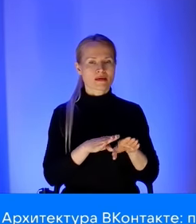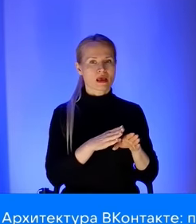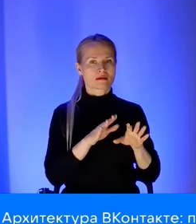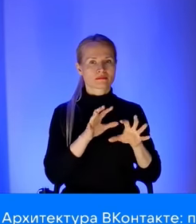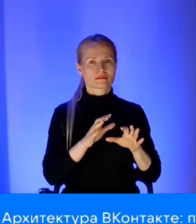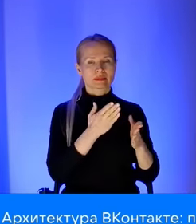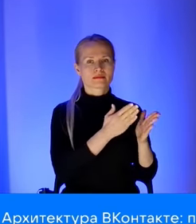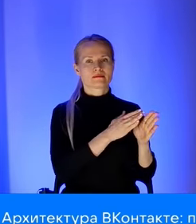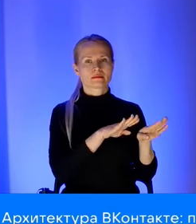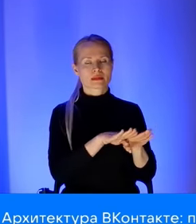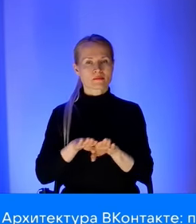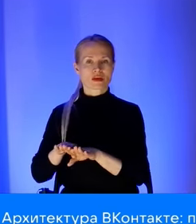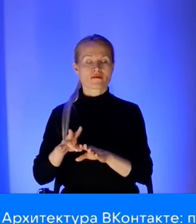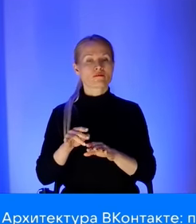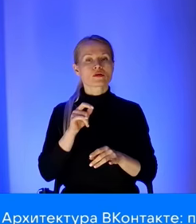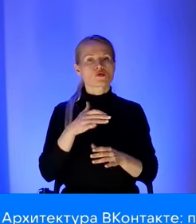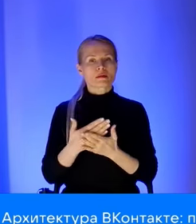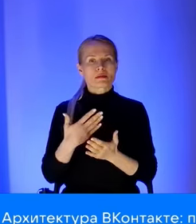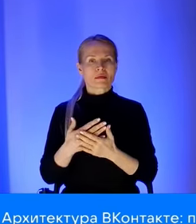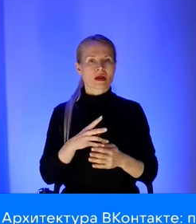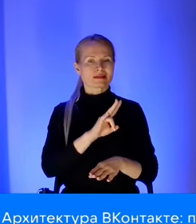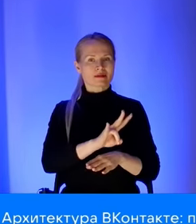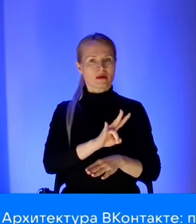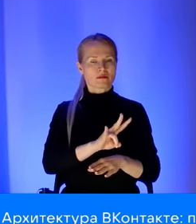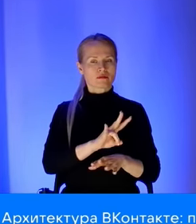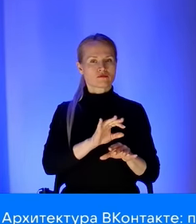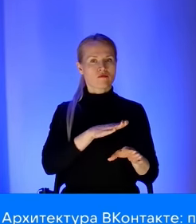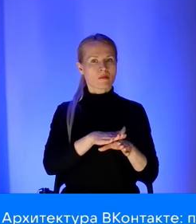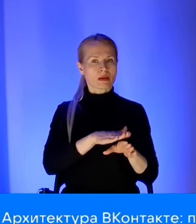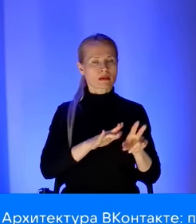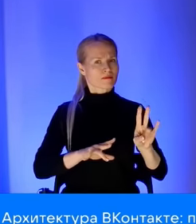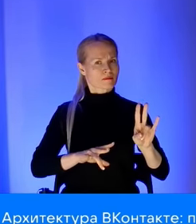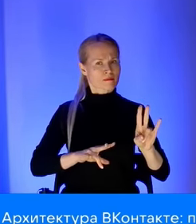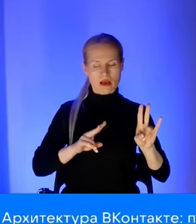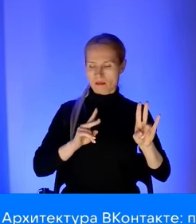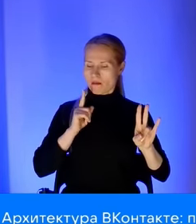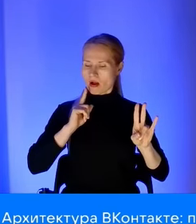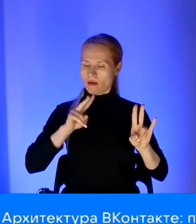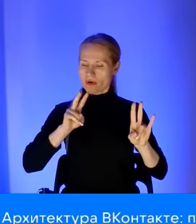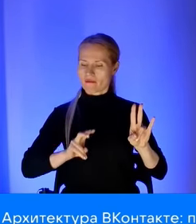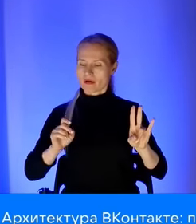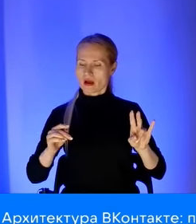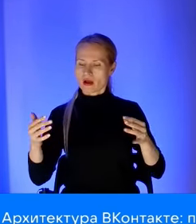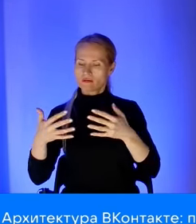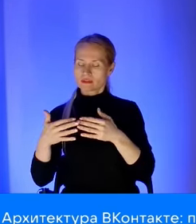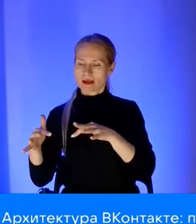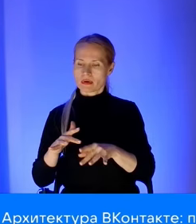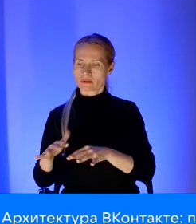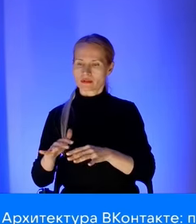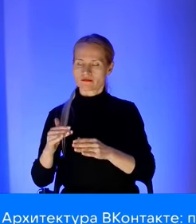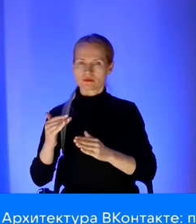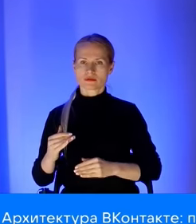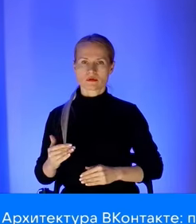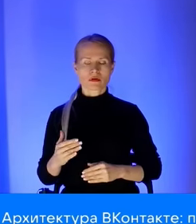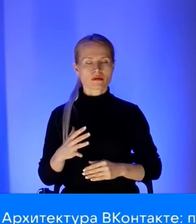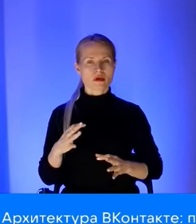остановить всё выполнение в какой-то точке и проверить как взаимодействует в каком состоянии находится вся